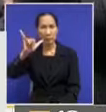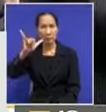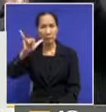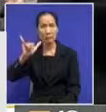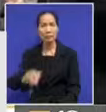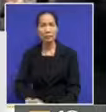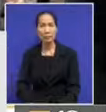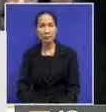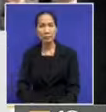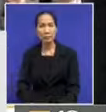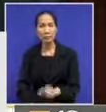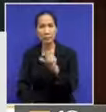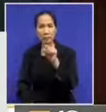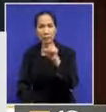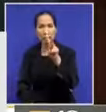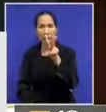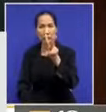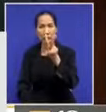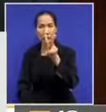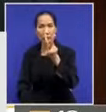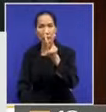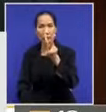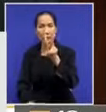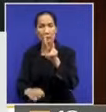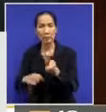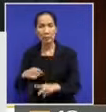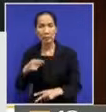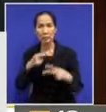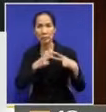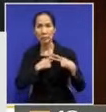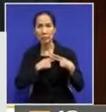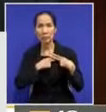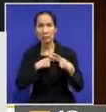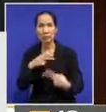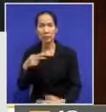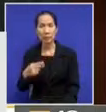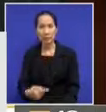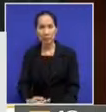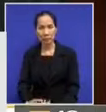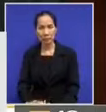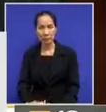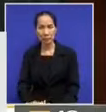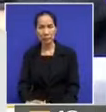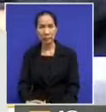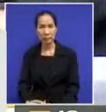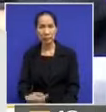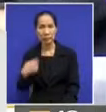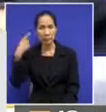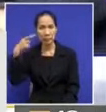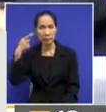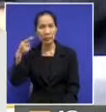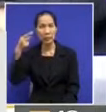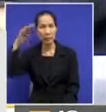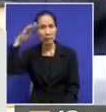พลเอกประยุทธ์จันทร์โอชาค่ะ 22คุณหญิงกัลยาโสพลพนิ